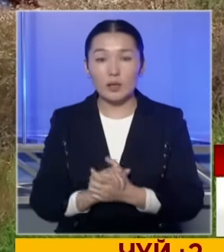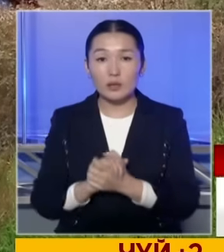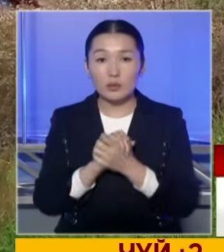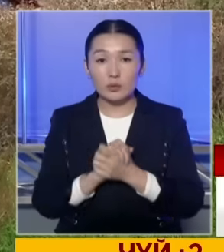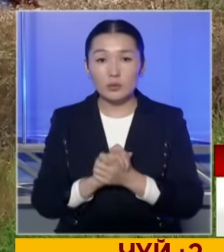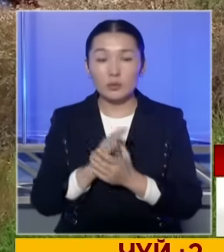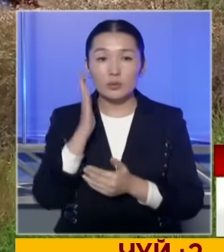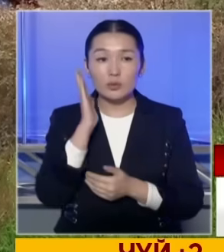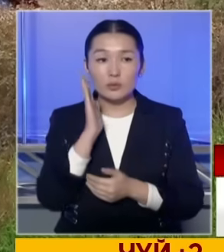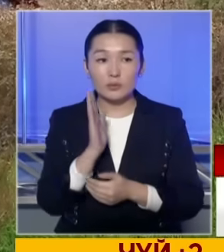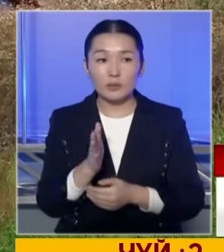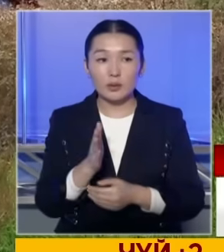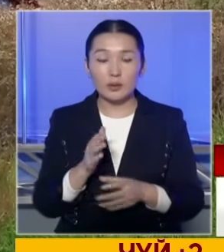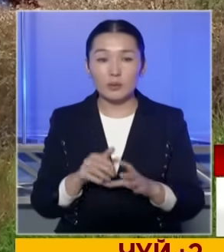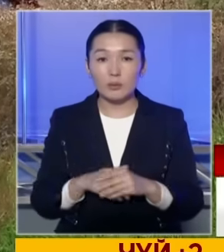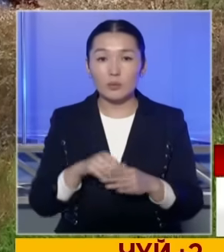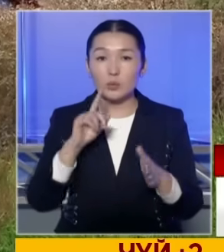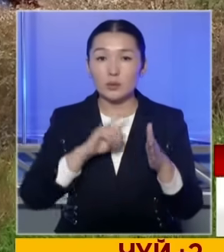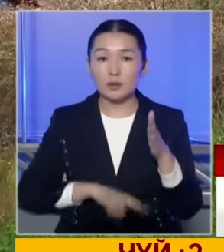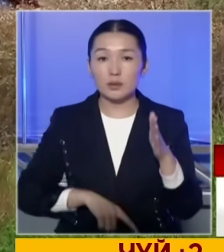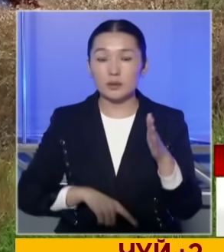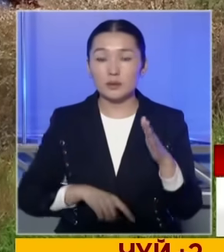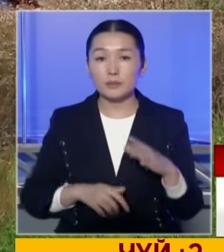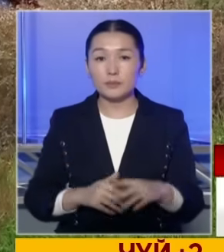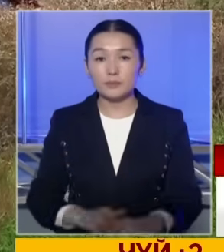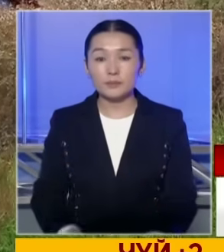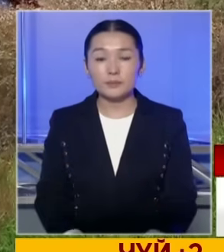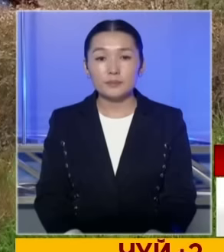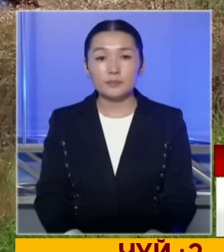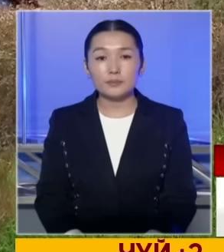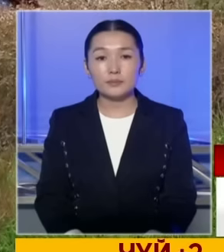сайдын малдагыдай достукта, тынчтыкта жашап кетишиге